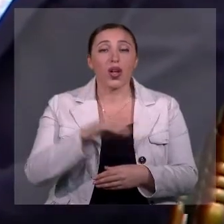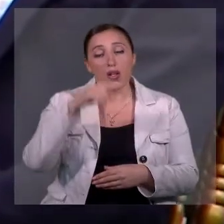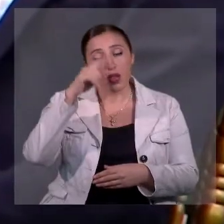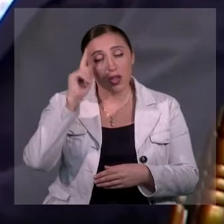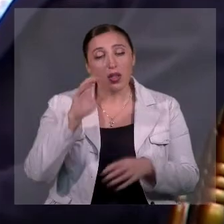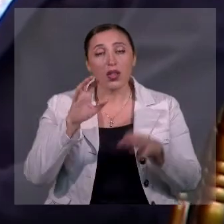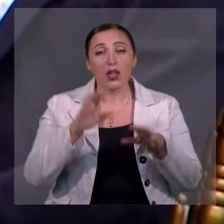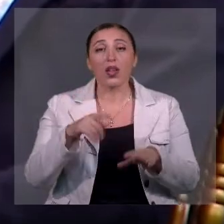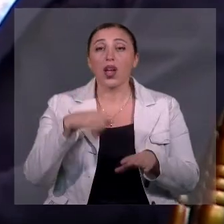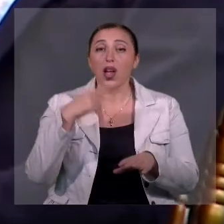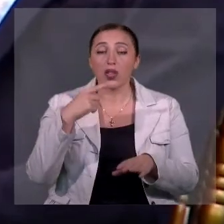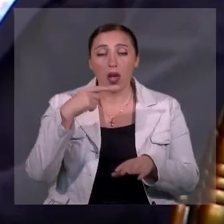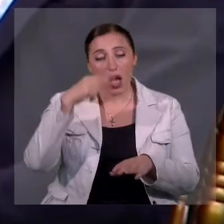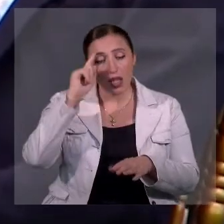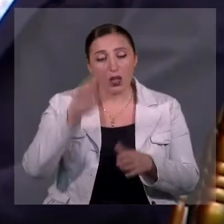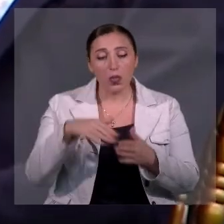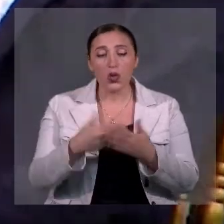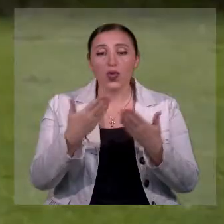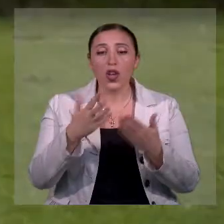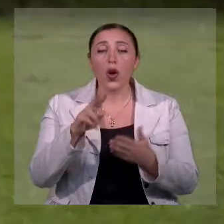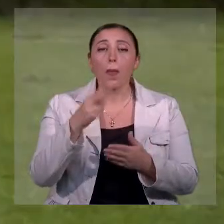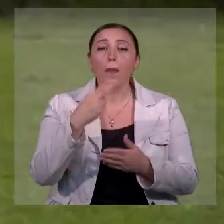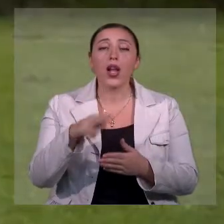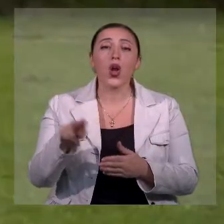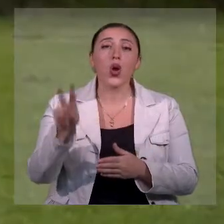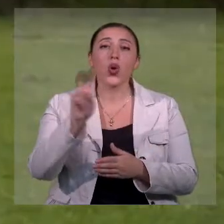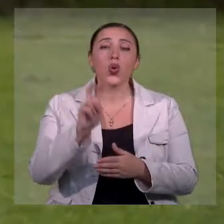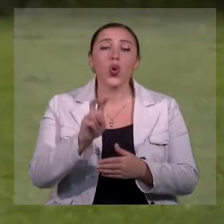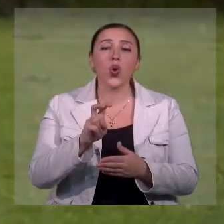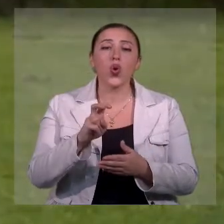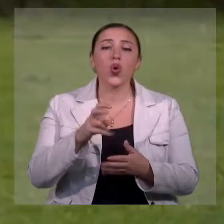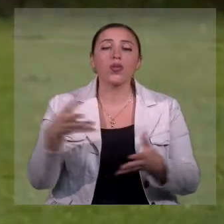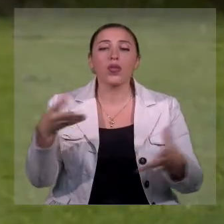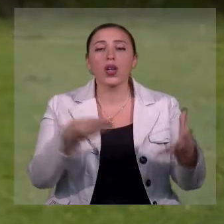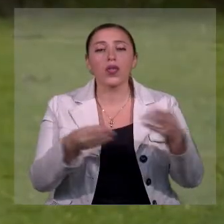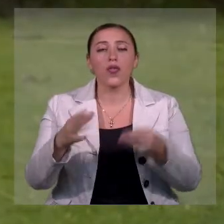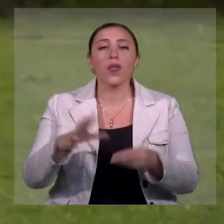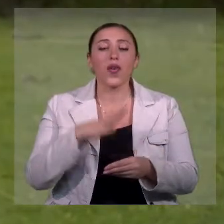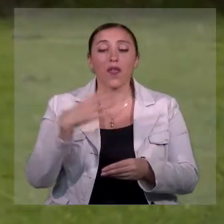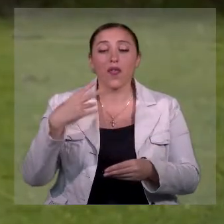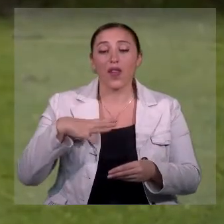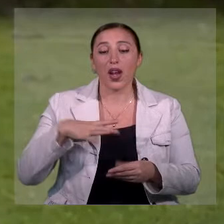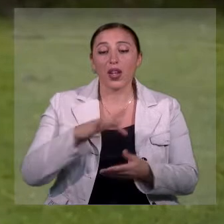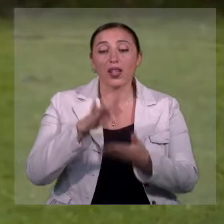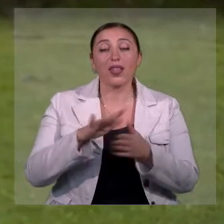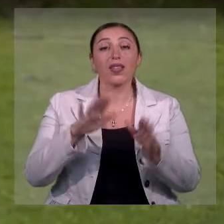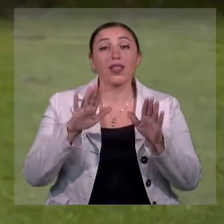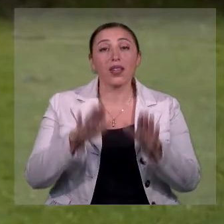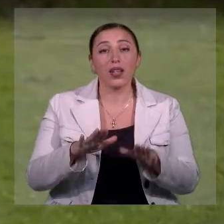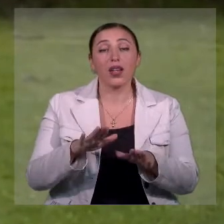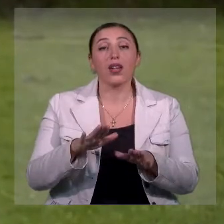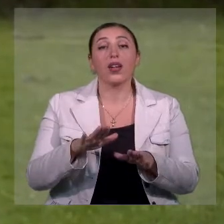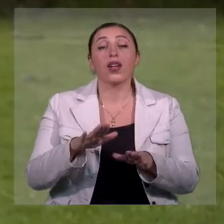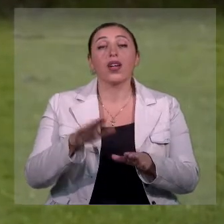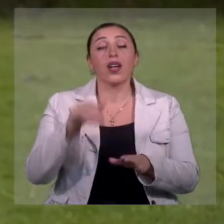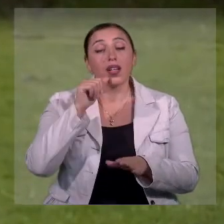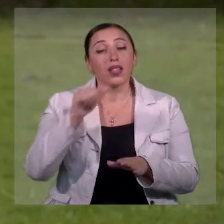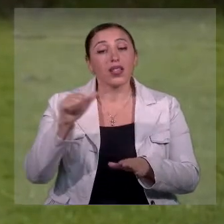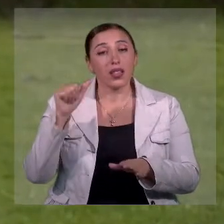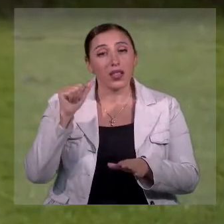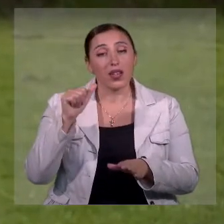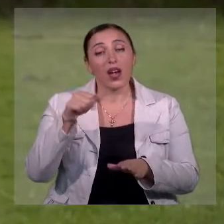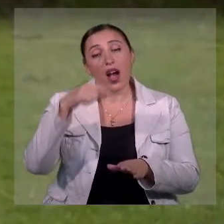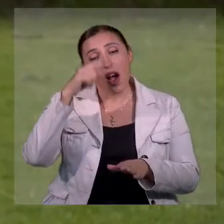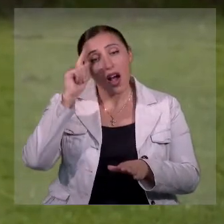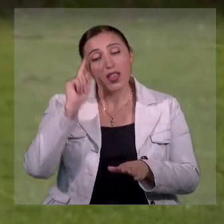խոսքերով, Ադրբեջանը մինչ օրս մոտ $3 միլիարդ ներդրումներ է կատարել Վրաստանում։ Անցած տարվա տվյալների համաձայն Ադրբեջանը